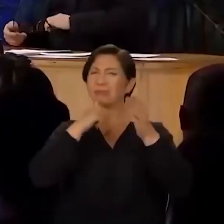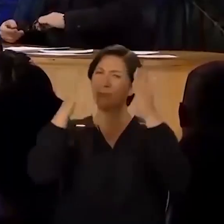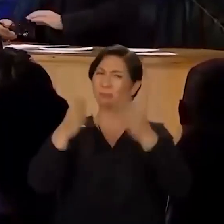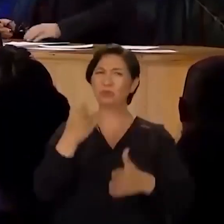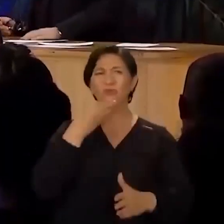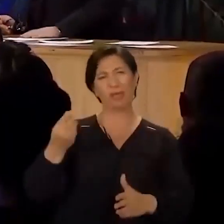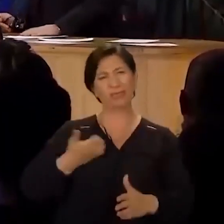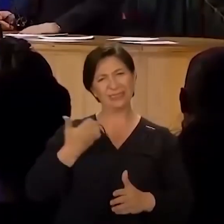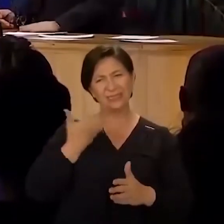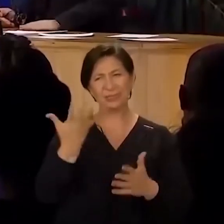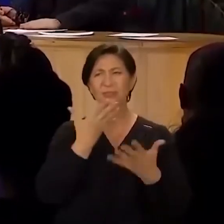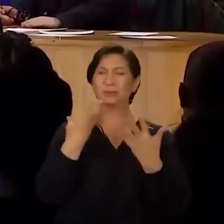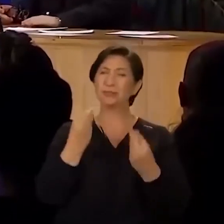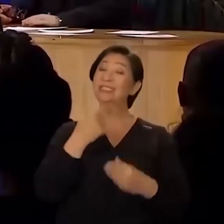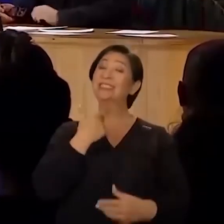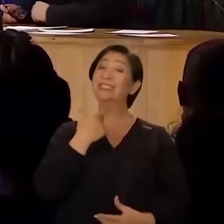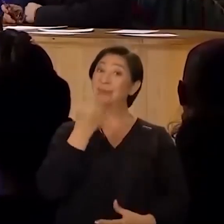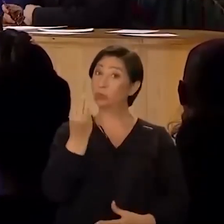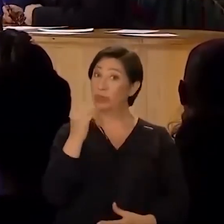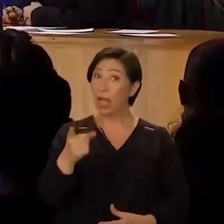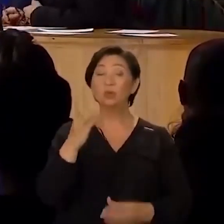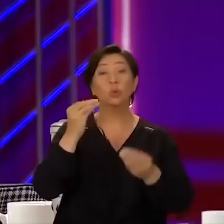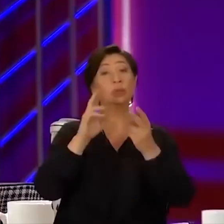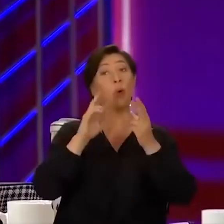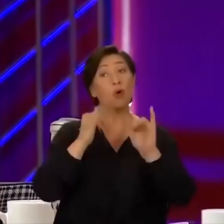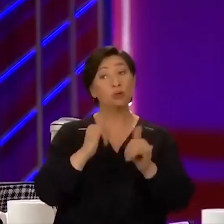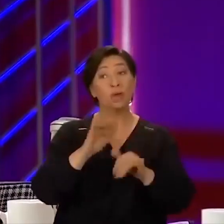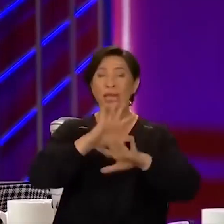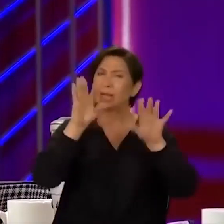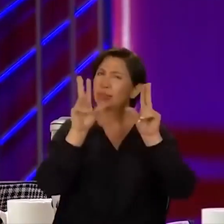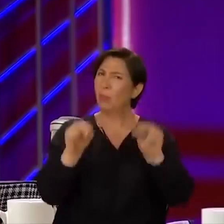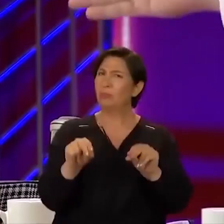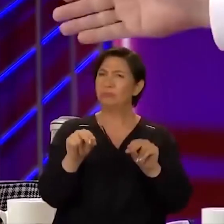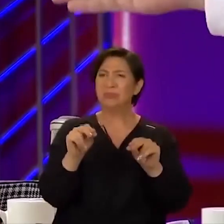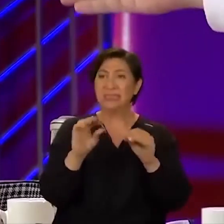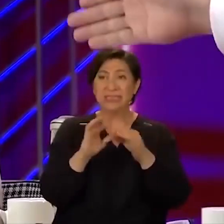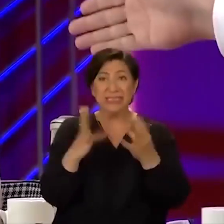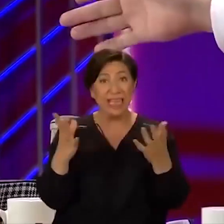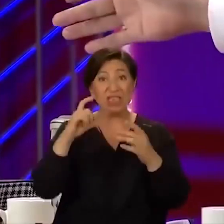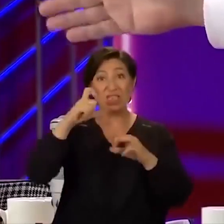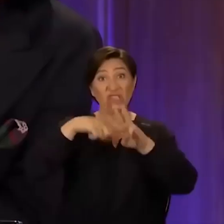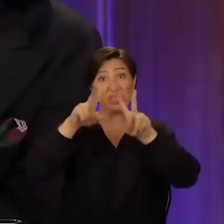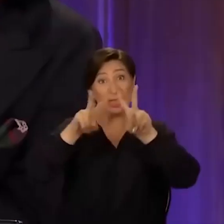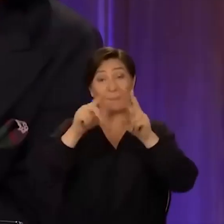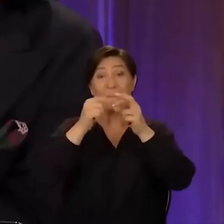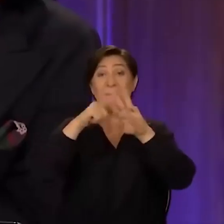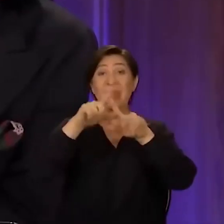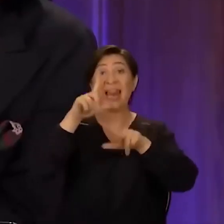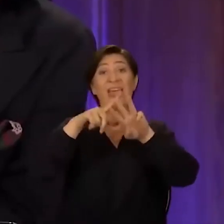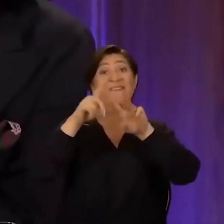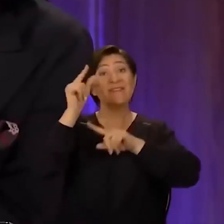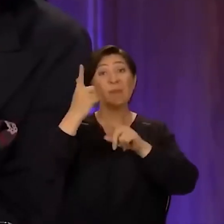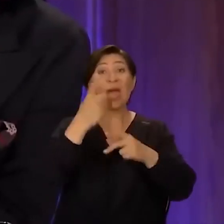çok yakışıklı çok güzel sesi var çok iyi bir oyuncu her şeyi tam Niye niye Cem Belevi ile